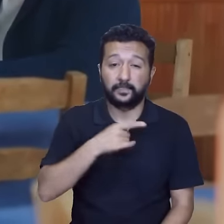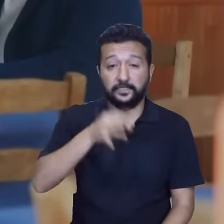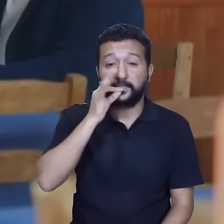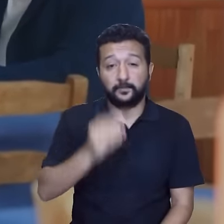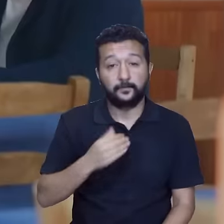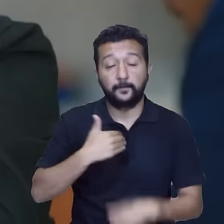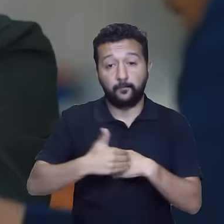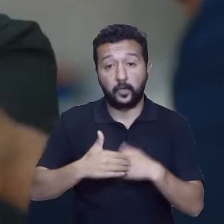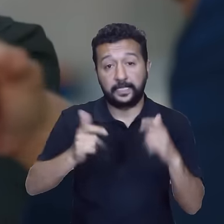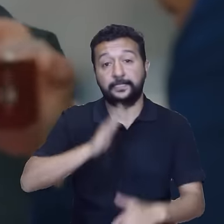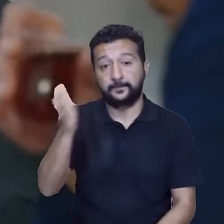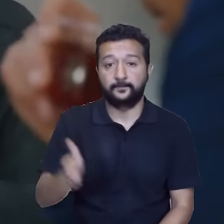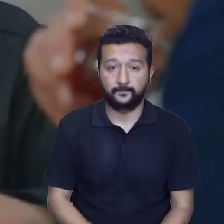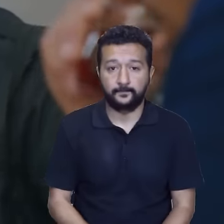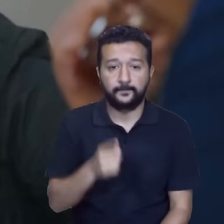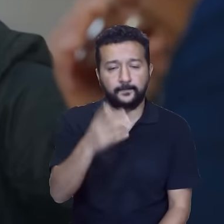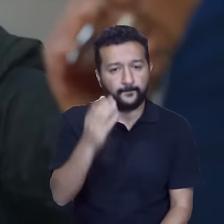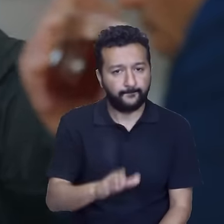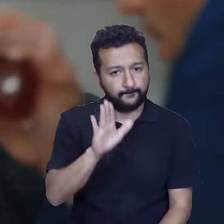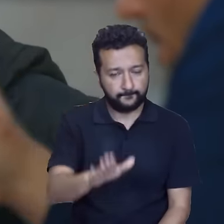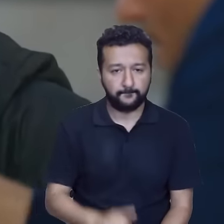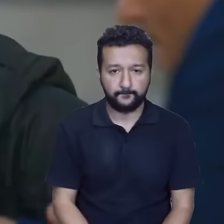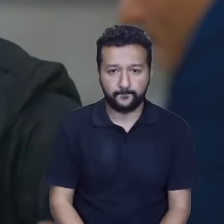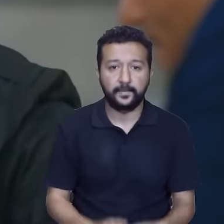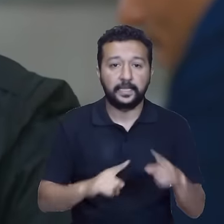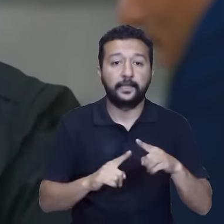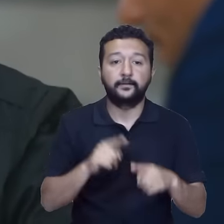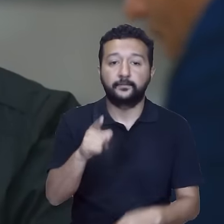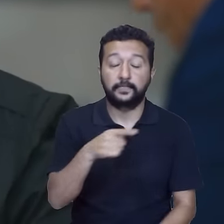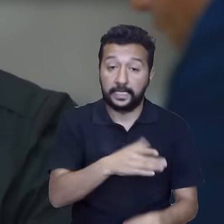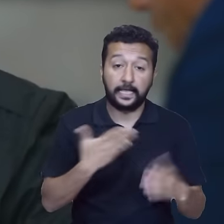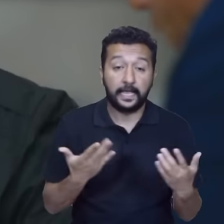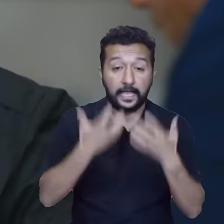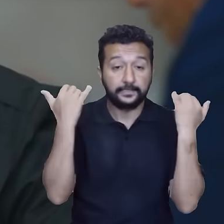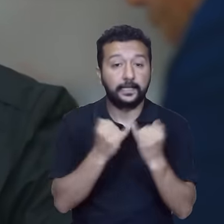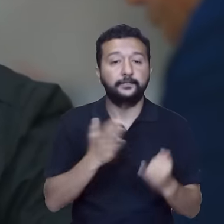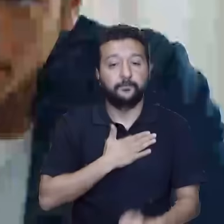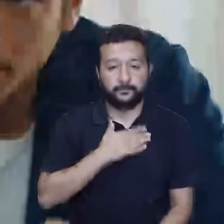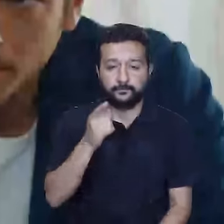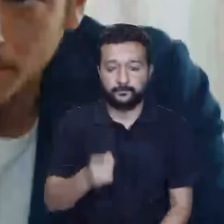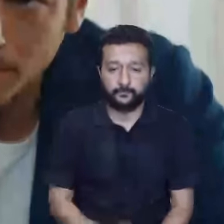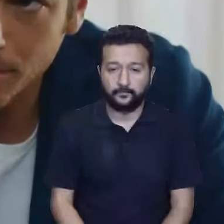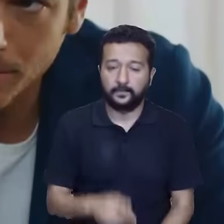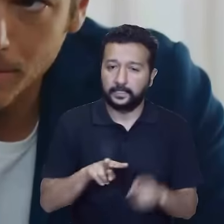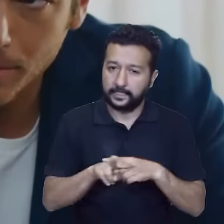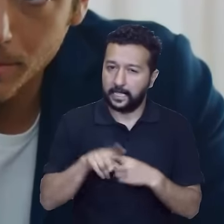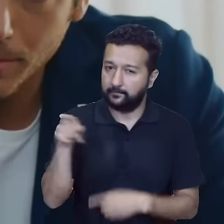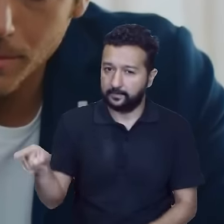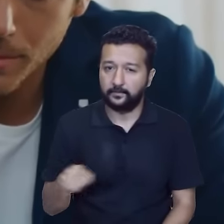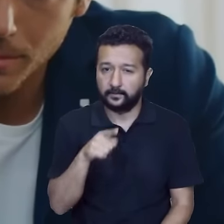şu çayımı içeyim de muayenehaneye geçeceğim. Tamam ya. Tarık, aslan kardeşim.